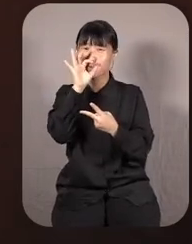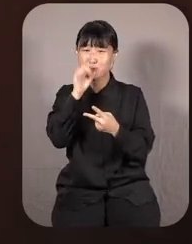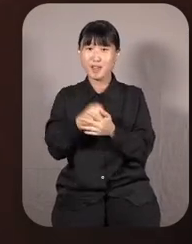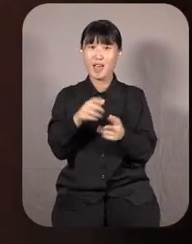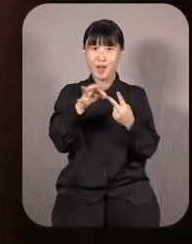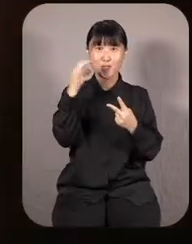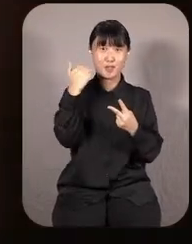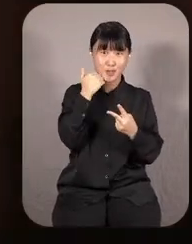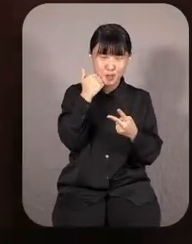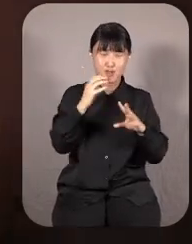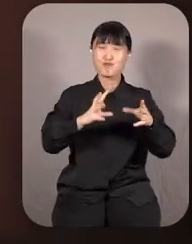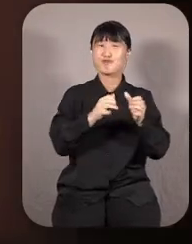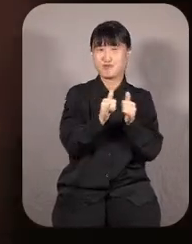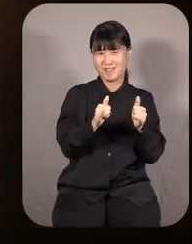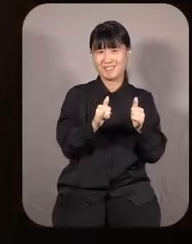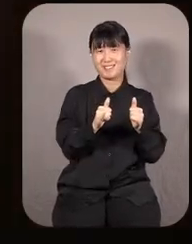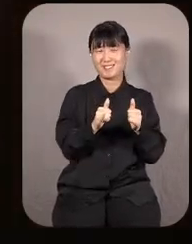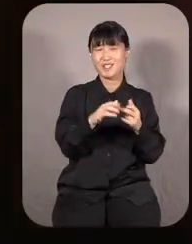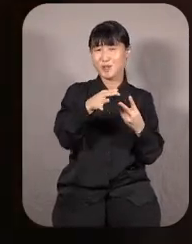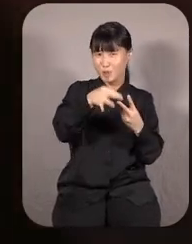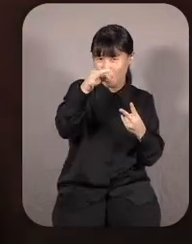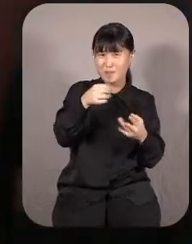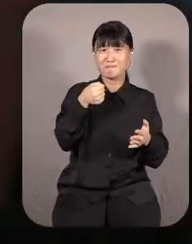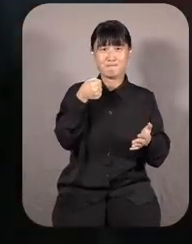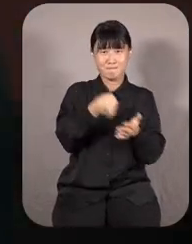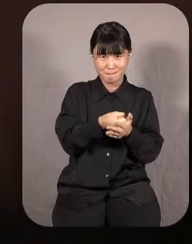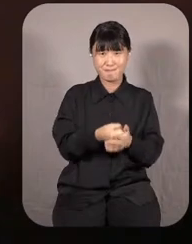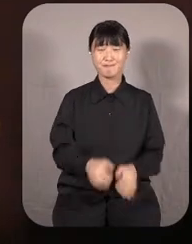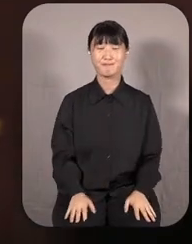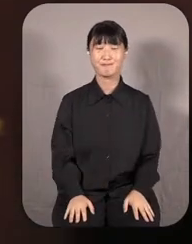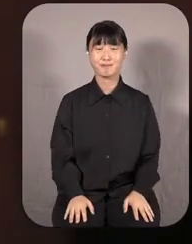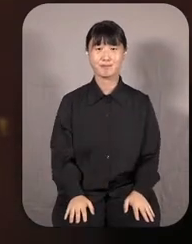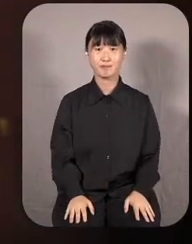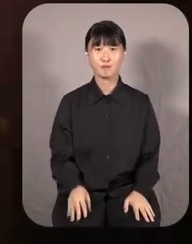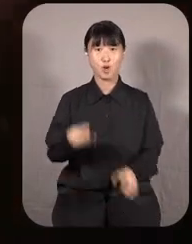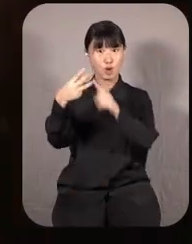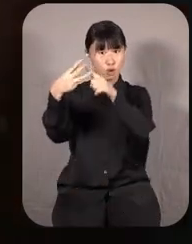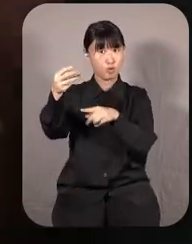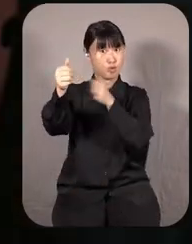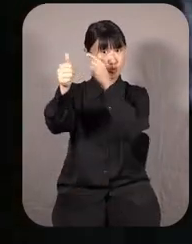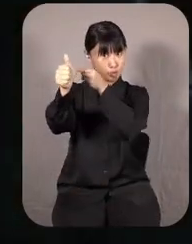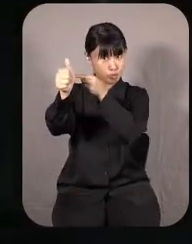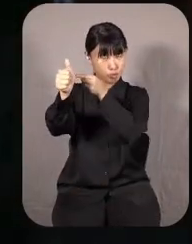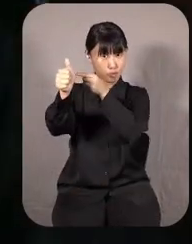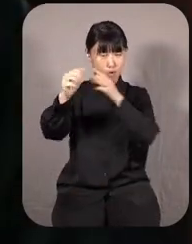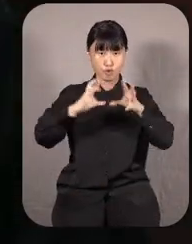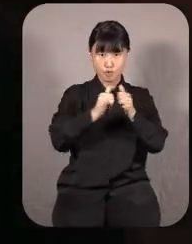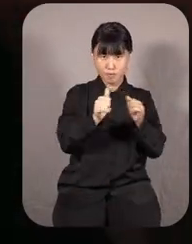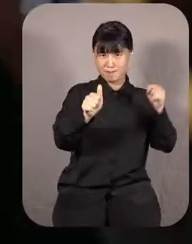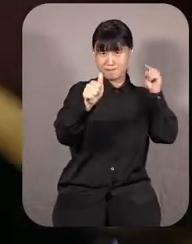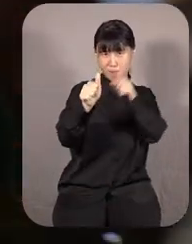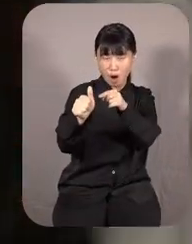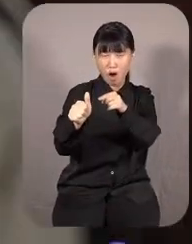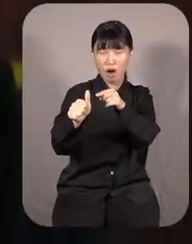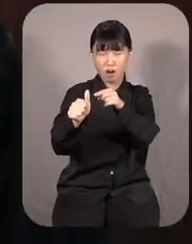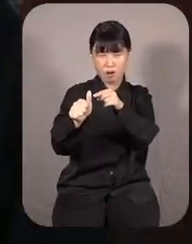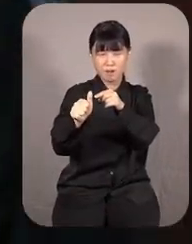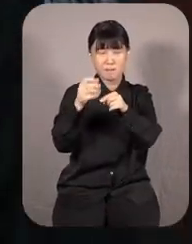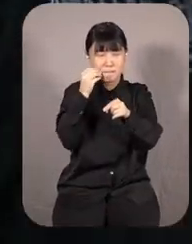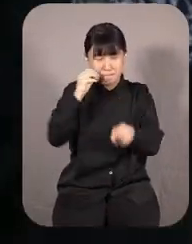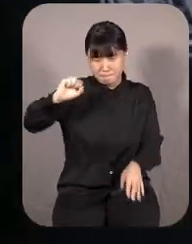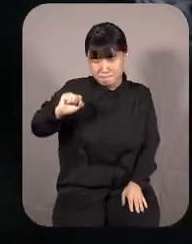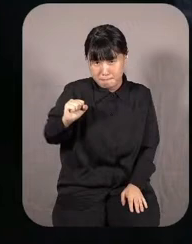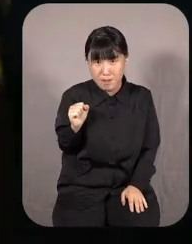선택하고 결정합니다. 윤석열은 그 처분을 받을 의무밖에 없습니다.